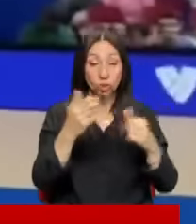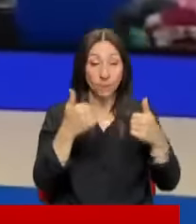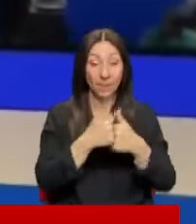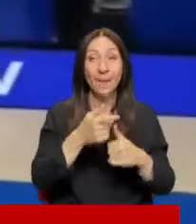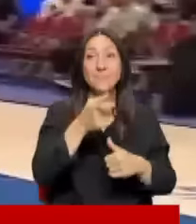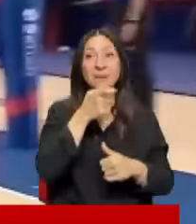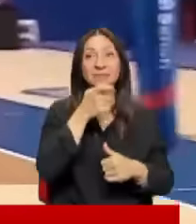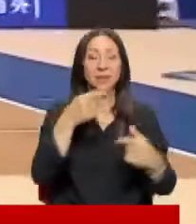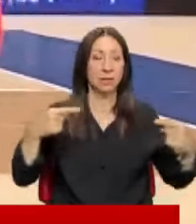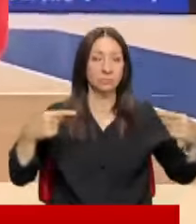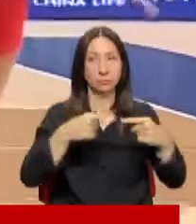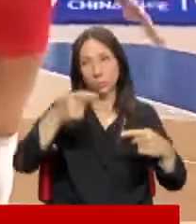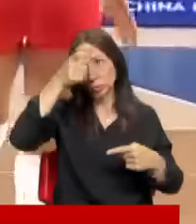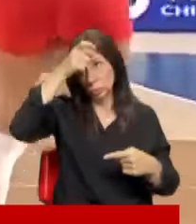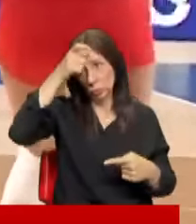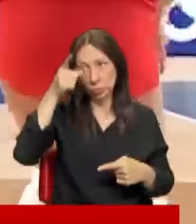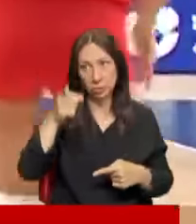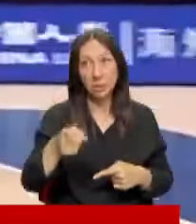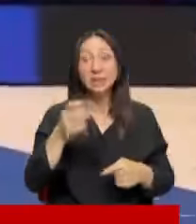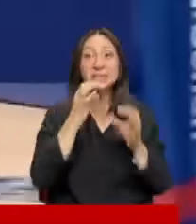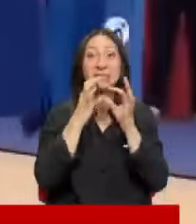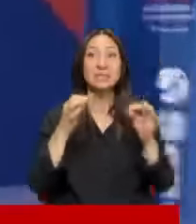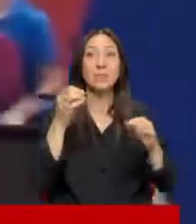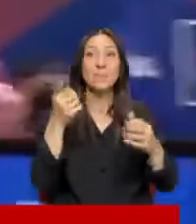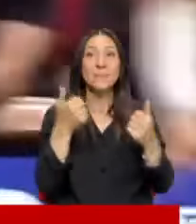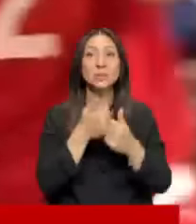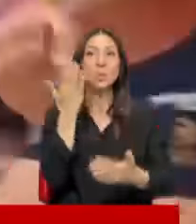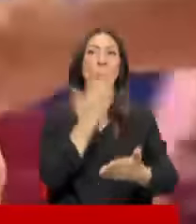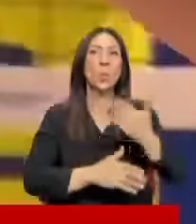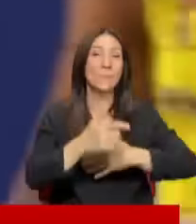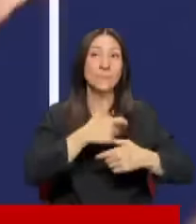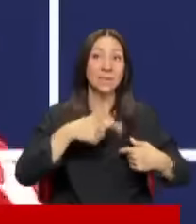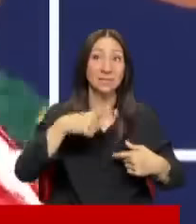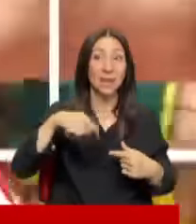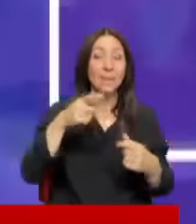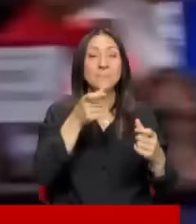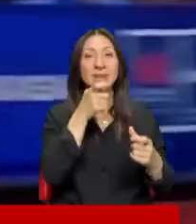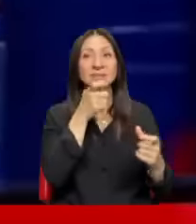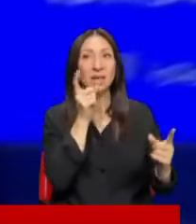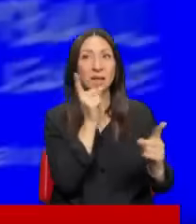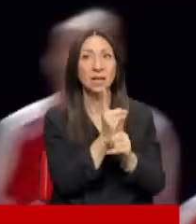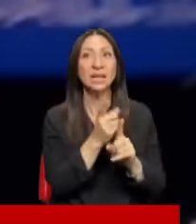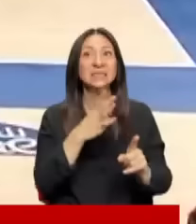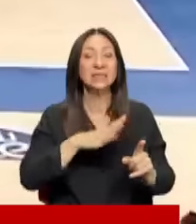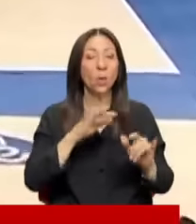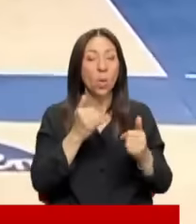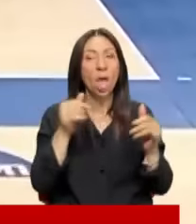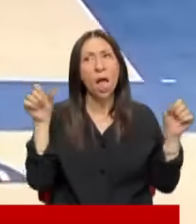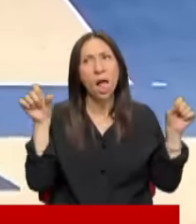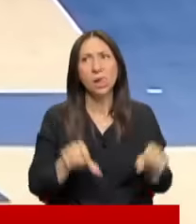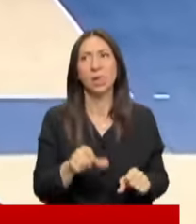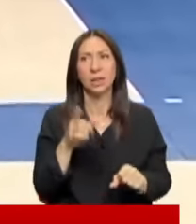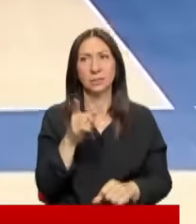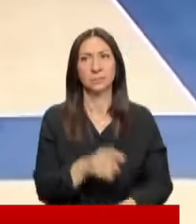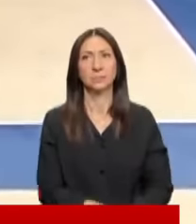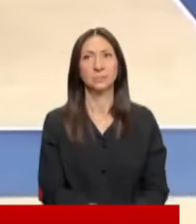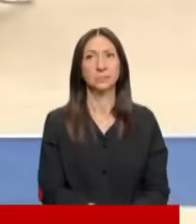maçında Brezilya ile karşı karşıya geldi. Çin maçında yorgun düşen millilerimiz Brezilya karşısında da istediği oyunu sahaya